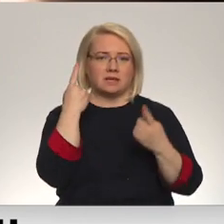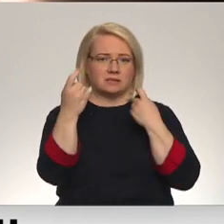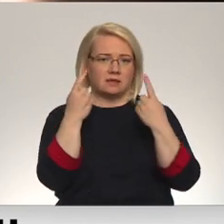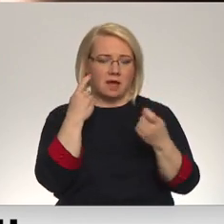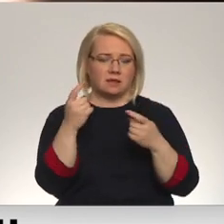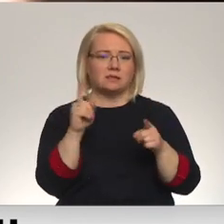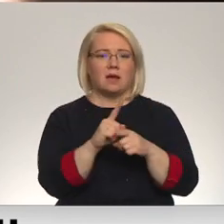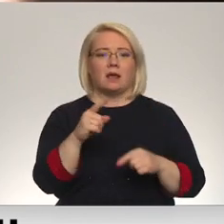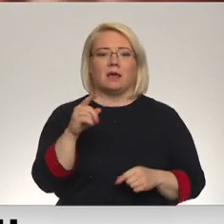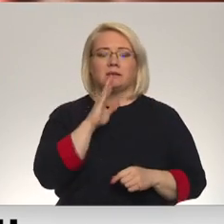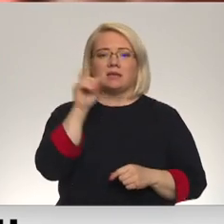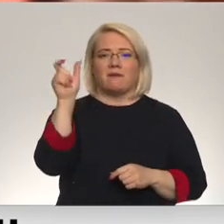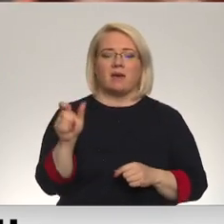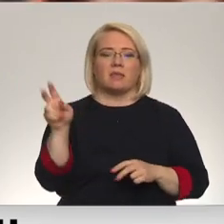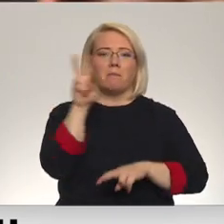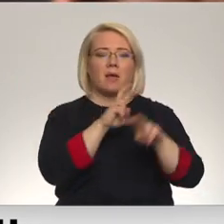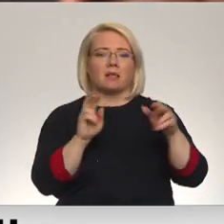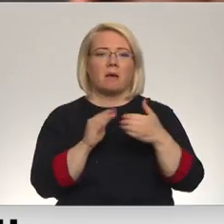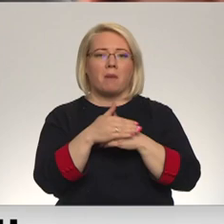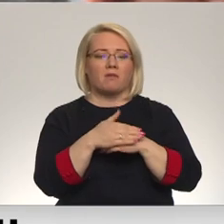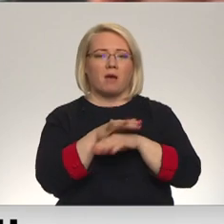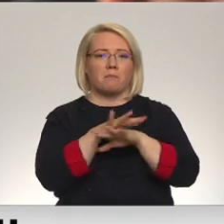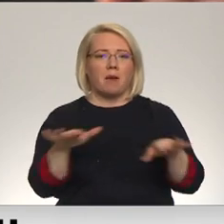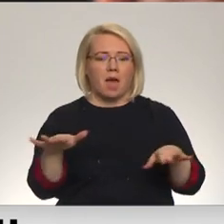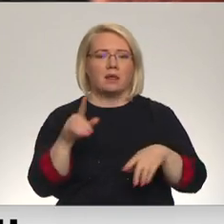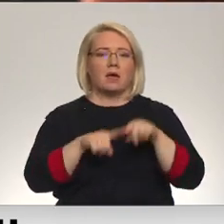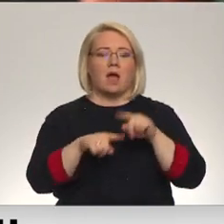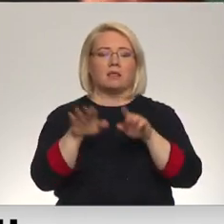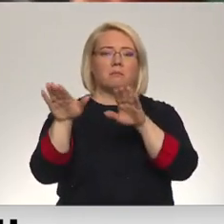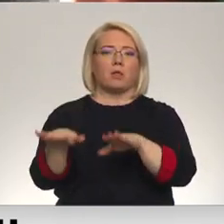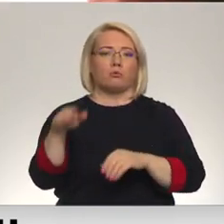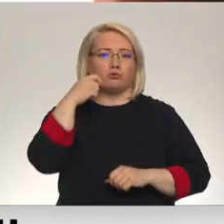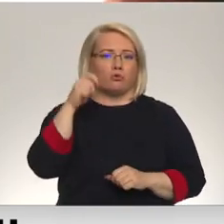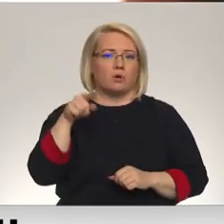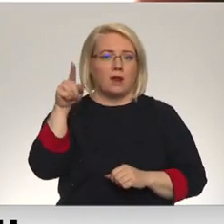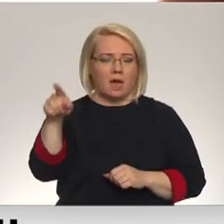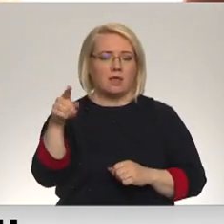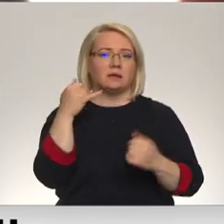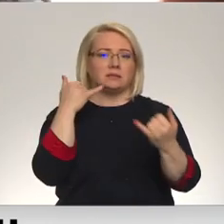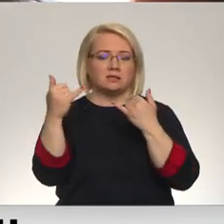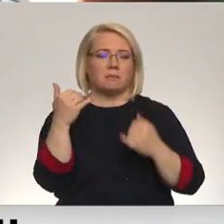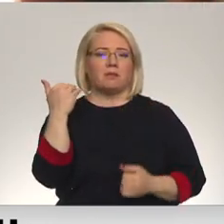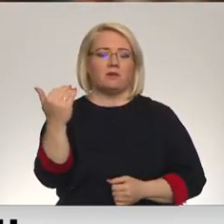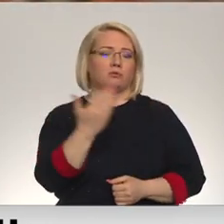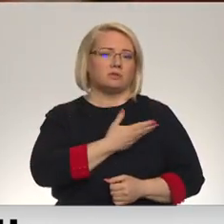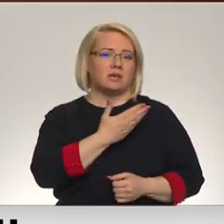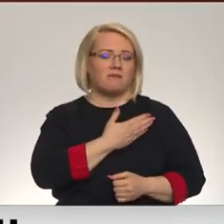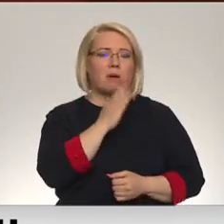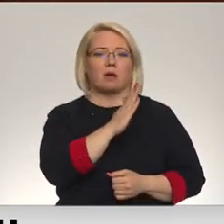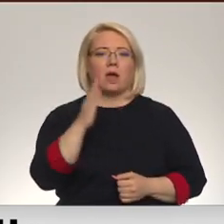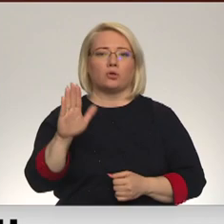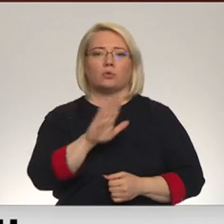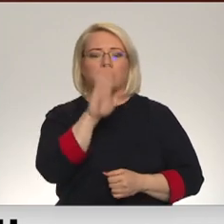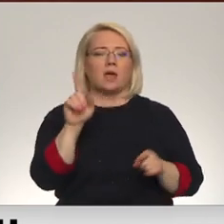Arī Oksana meklējusi patvērumu kopā ar bērniem. Radi palikuši Ukrainā, ar viņiem izdodas sazināties, bet viņu dzīvība katru dienu esot